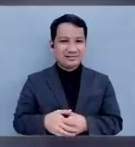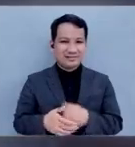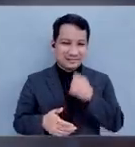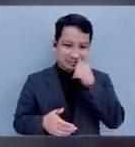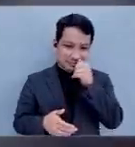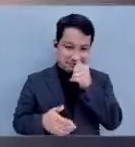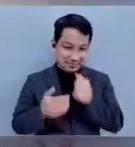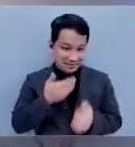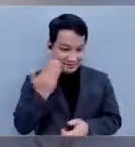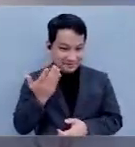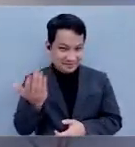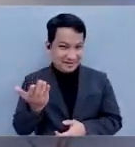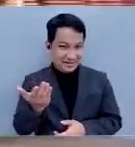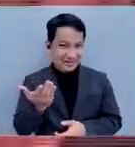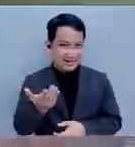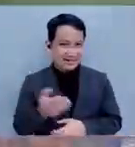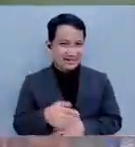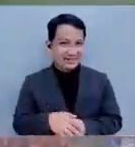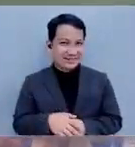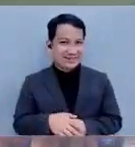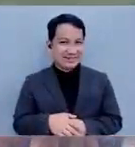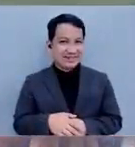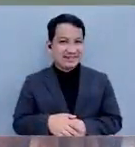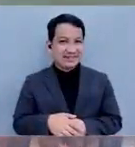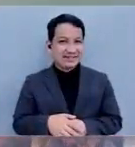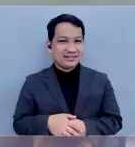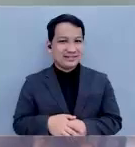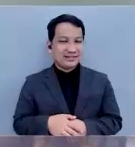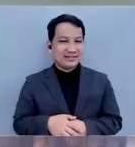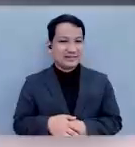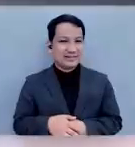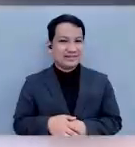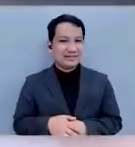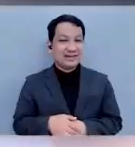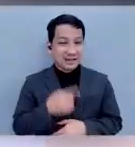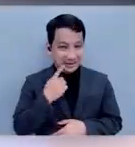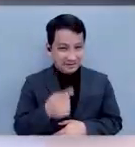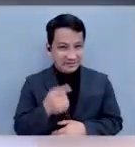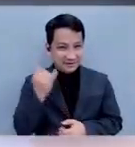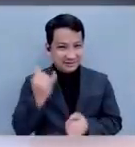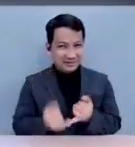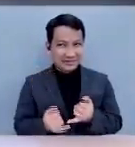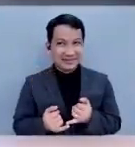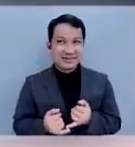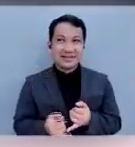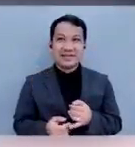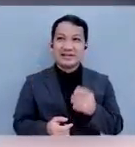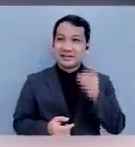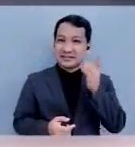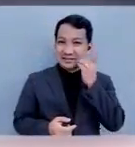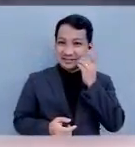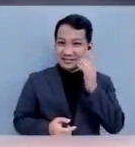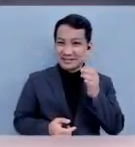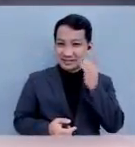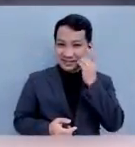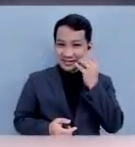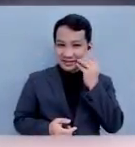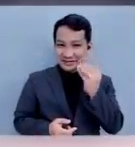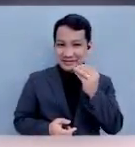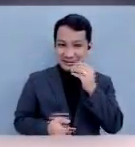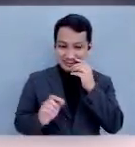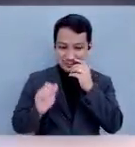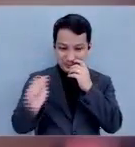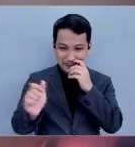fairness, may range. And last but definitely not the least, Daniela Mondragon